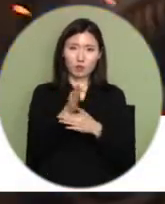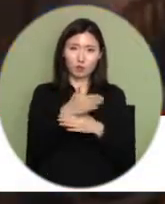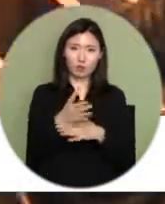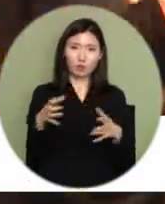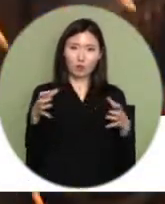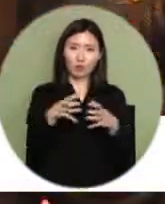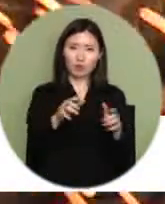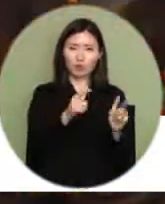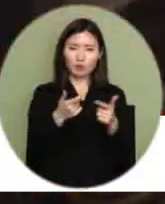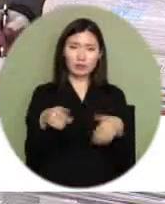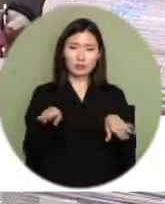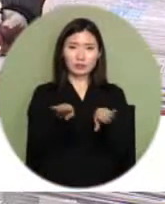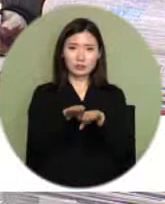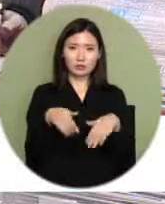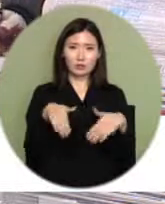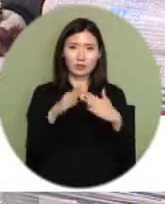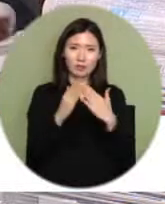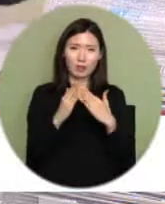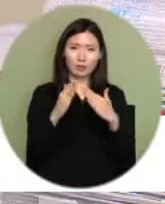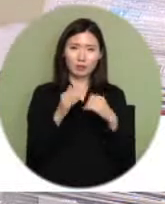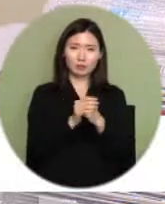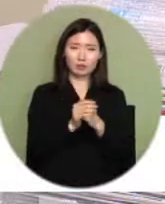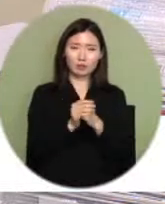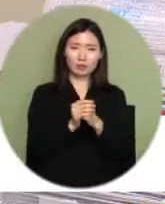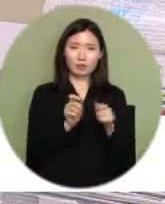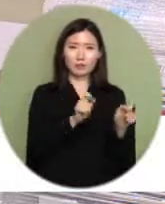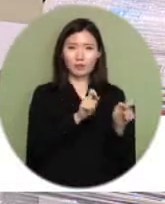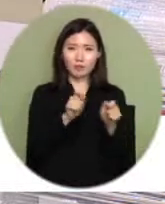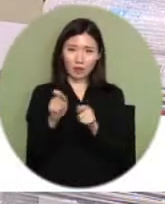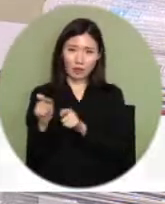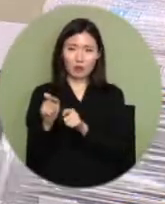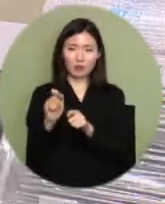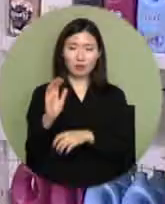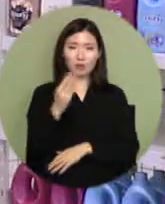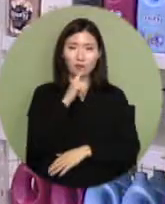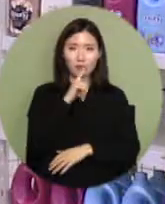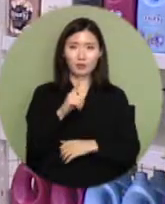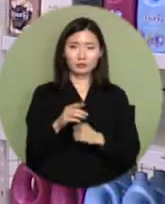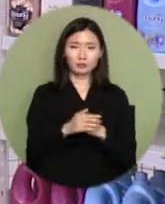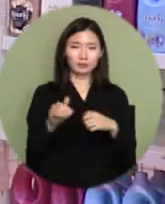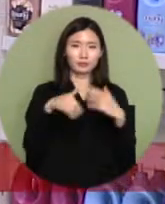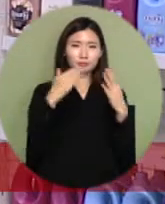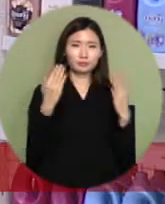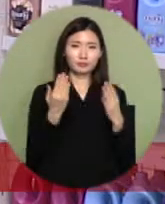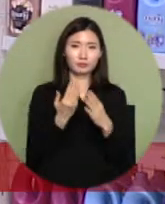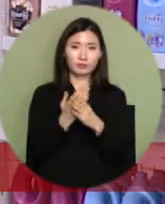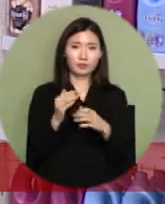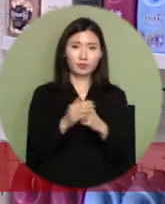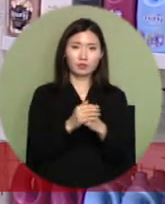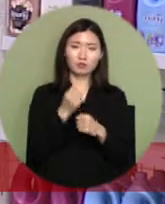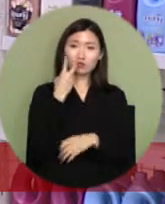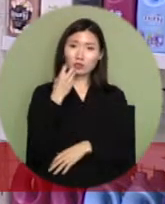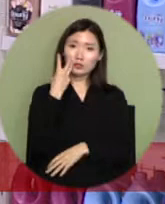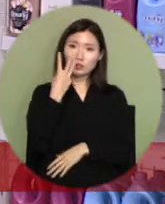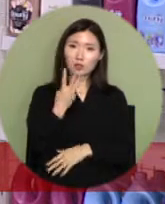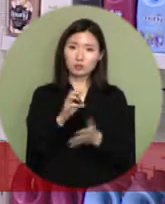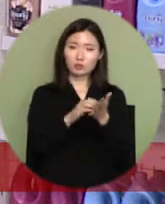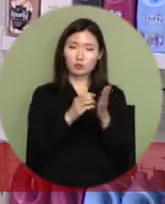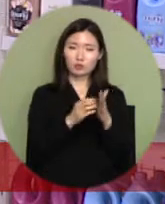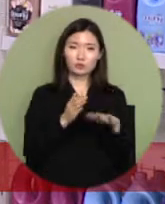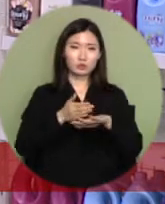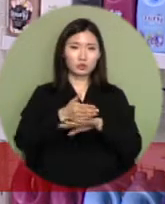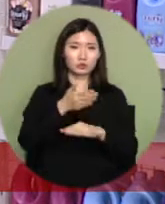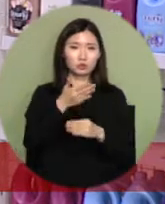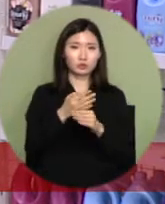공사가 당초 예상보다 시일이 걸려 입주가 다소 지연됐다고 밝혔습니다. 전체적으로 한 두 달, 세 달 정도 늦어지고